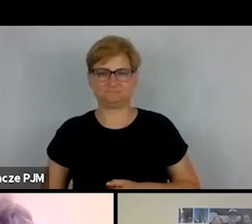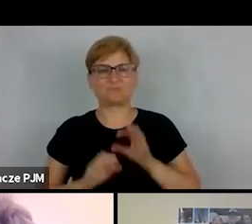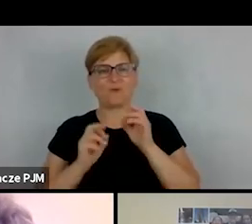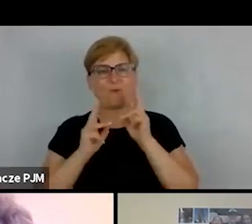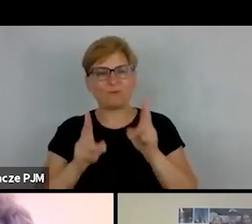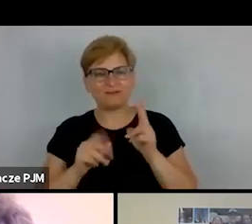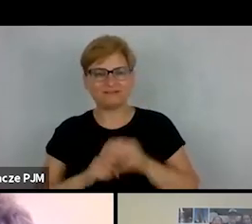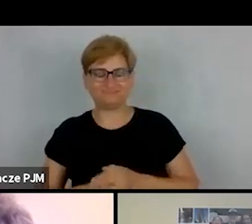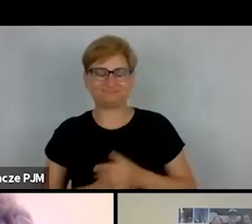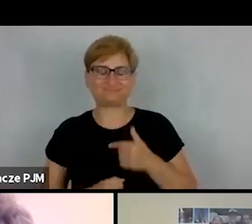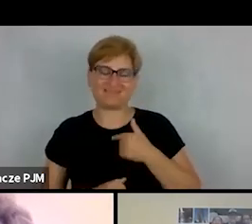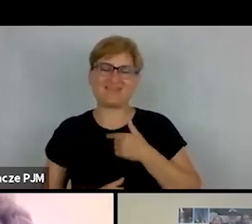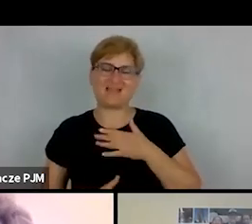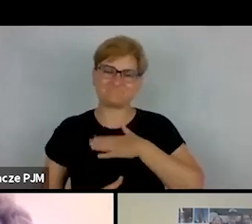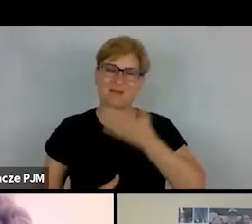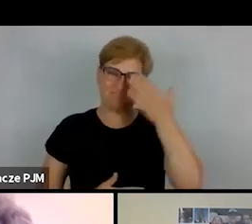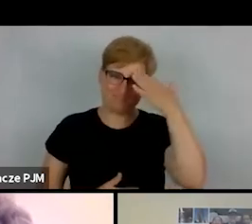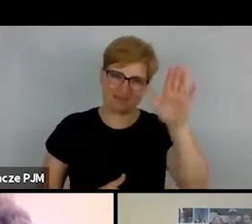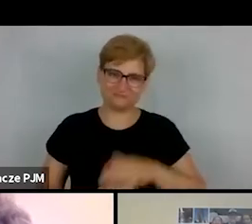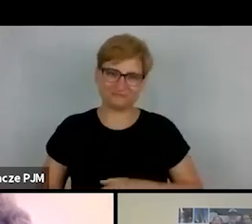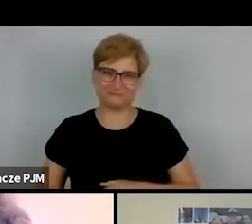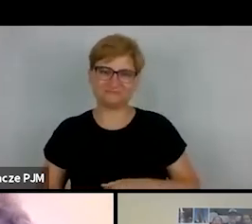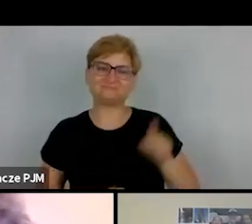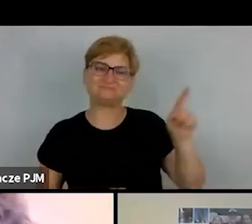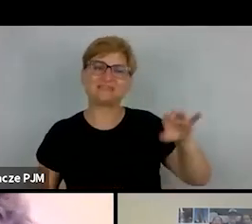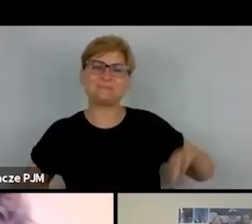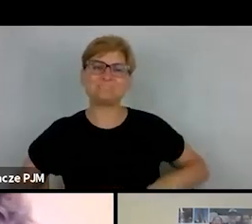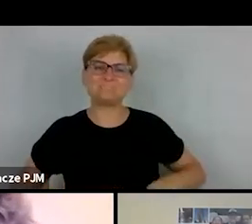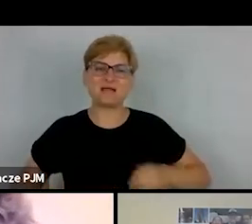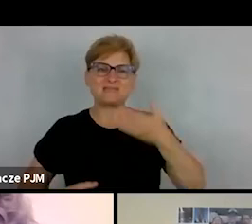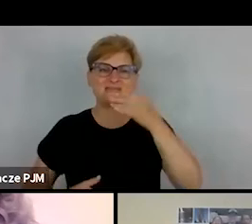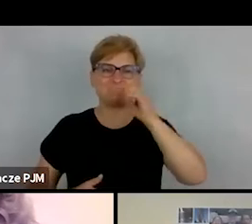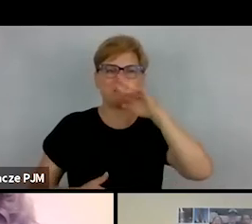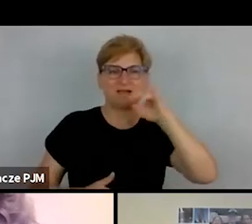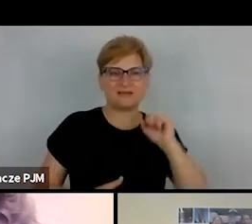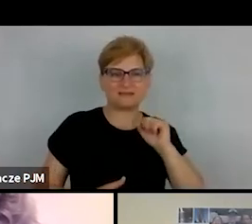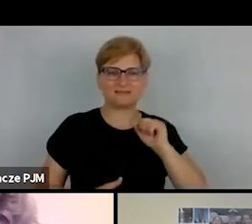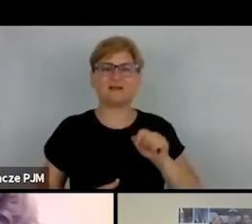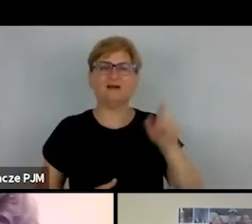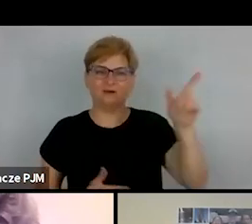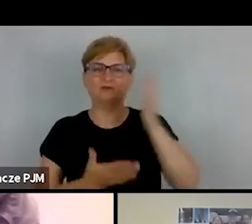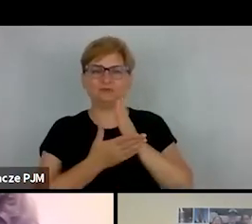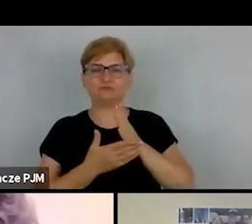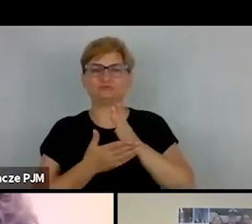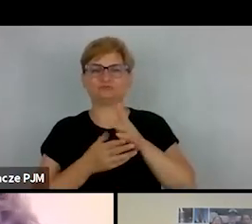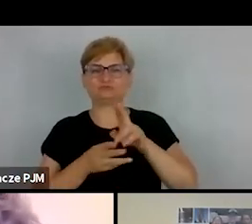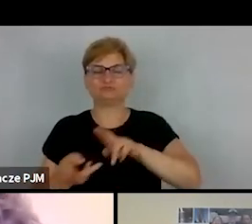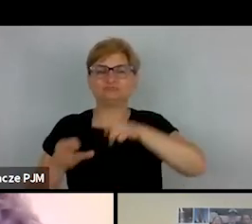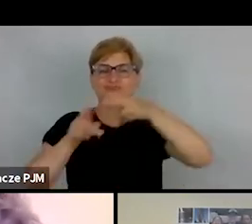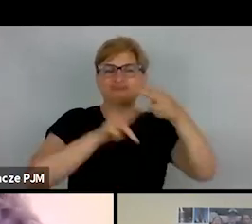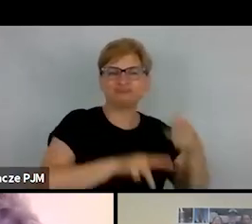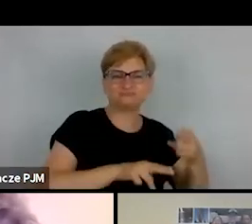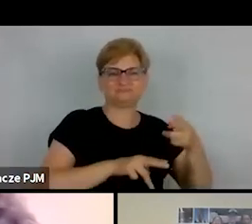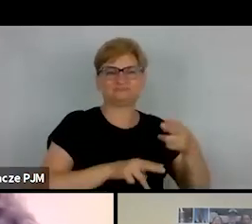Okej, mam nadzieję, że pani Maria tłumacząca już zdążyła się przełączyć.